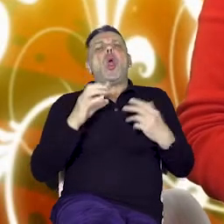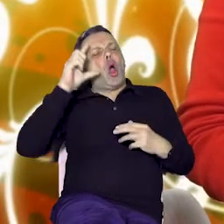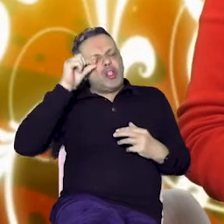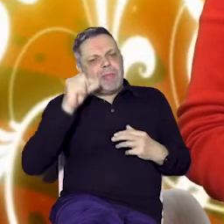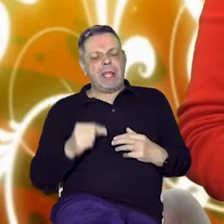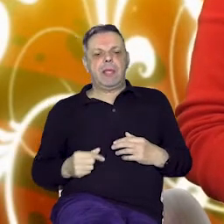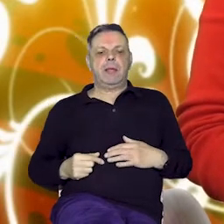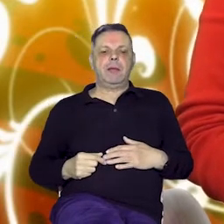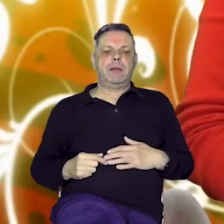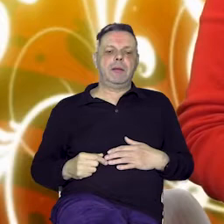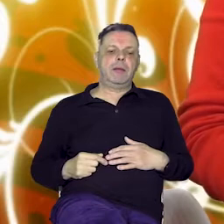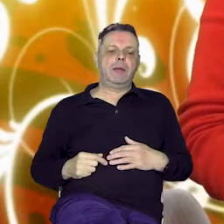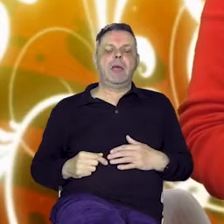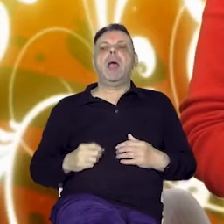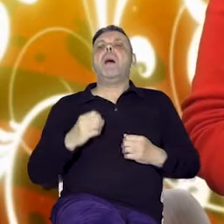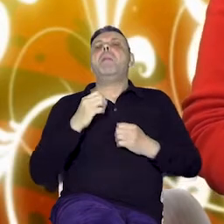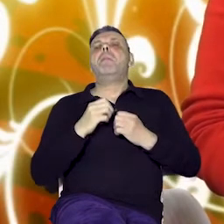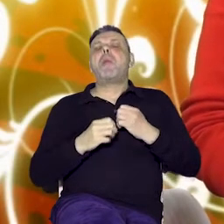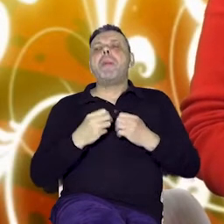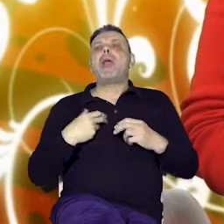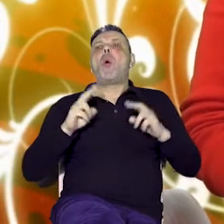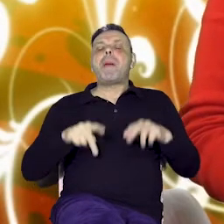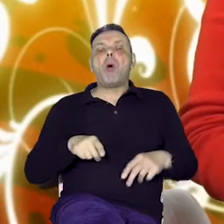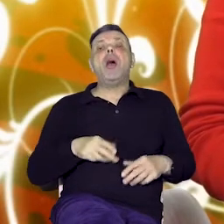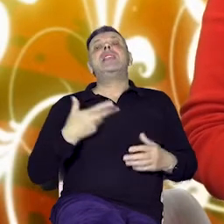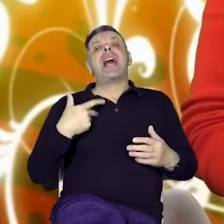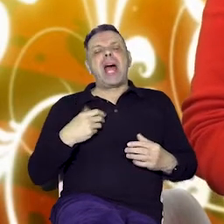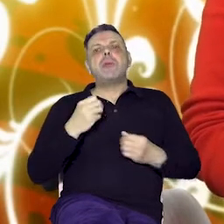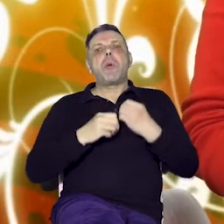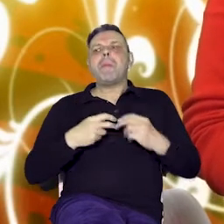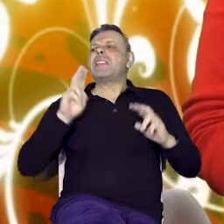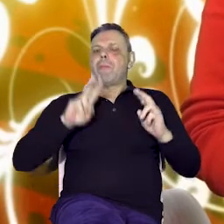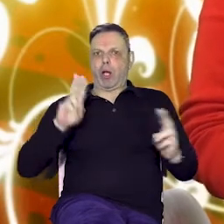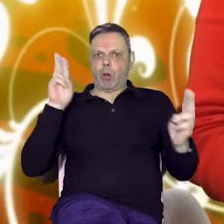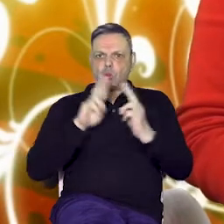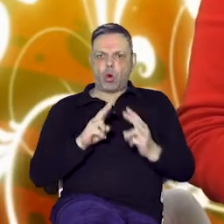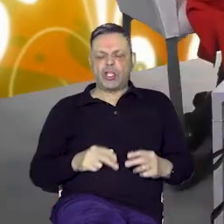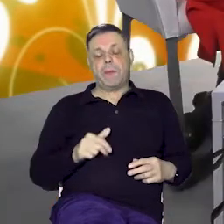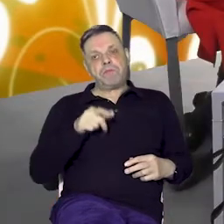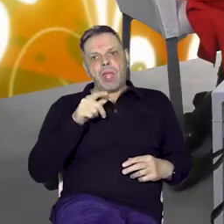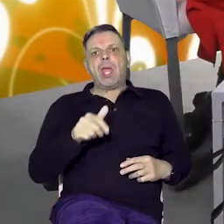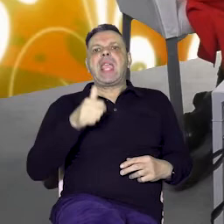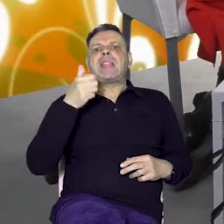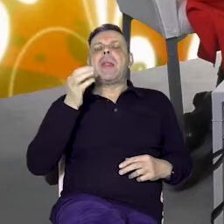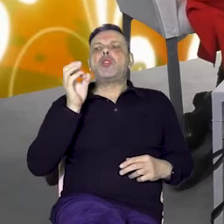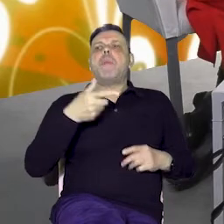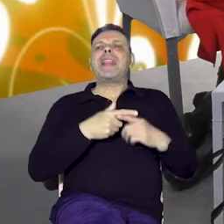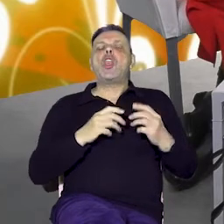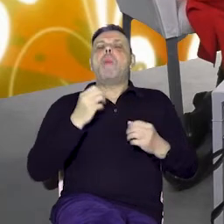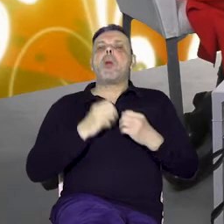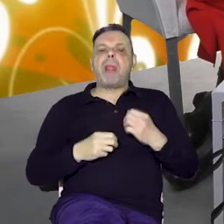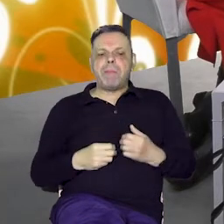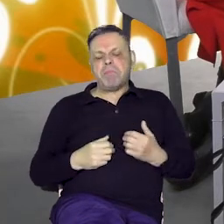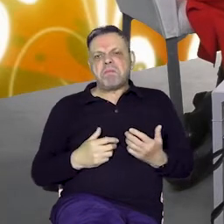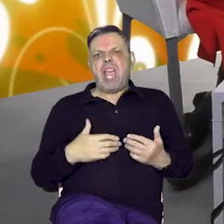Treba probleme koje imamo, s njima se treba suočiti. I u stvari jedan dobar dio tih problema, evo ja ću dati jedan,